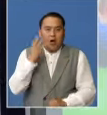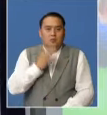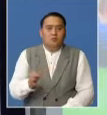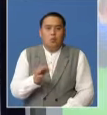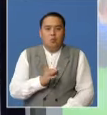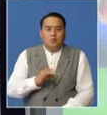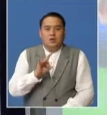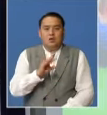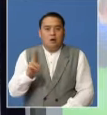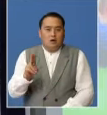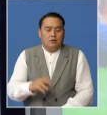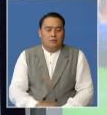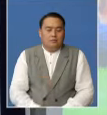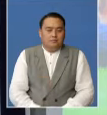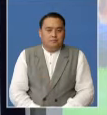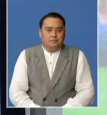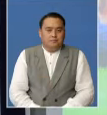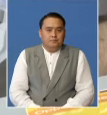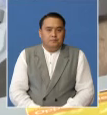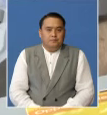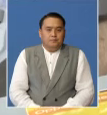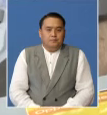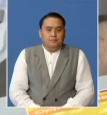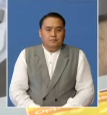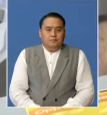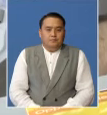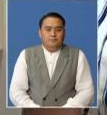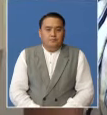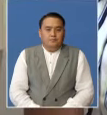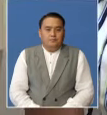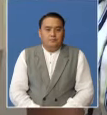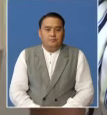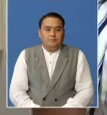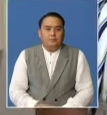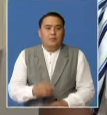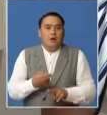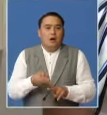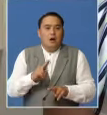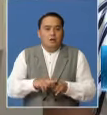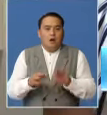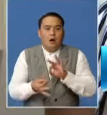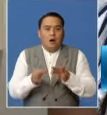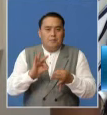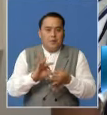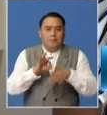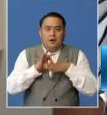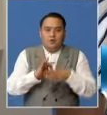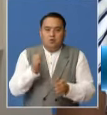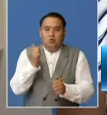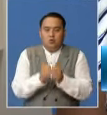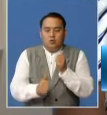честь Алматинской области на республиканском конкурсе. Эта олимпиада у нас проводится